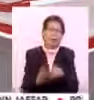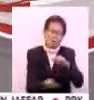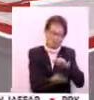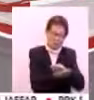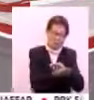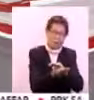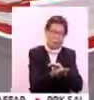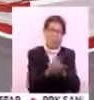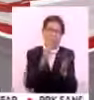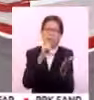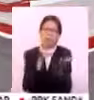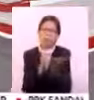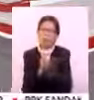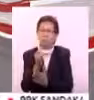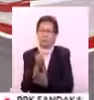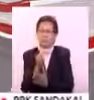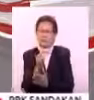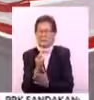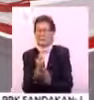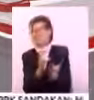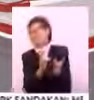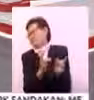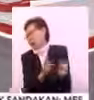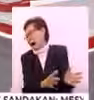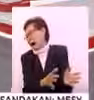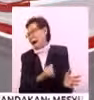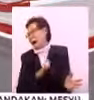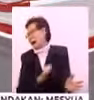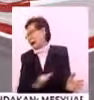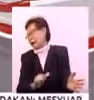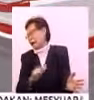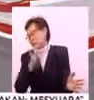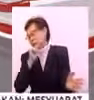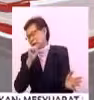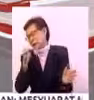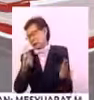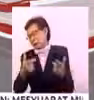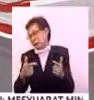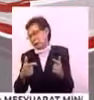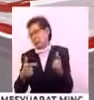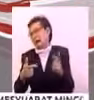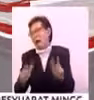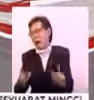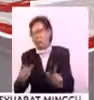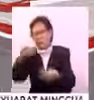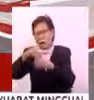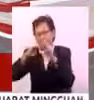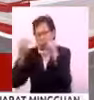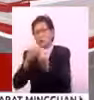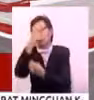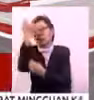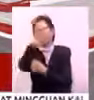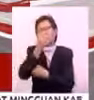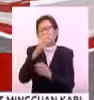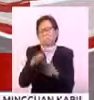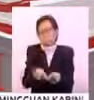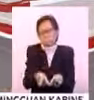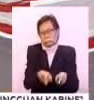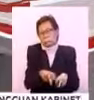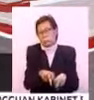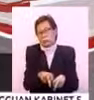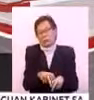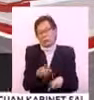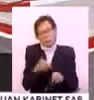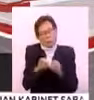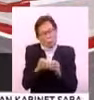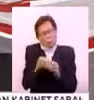Rasuah dan pecah amanah yang jijik dan ditegah agama menjadi barah dalam masyarakat disebabkan sikap tamak. Lebih